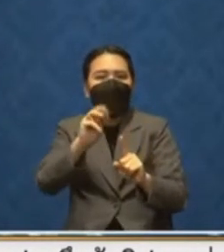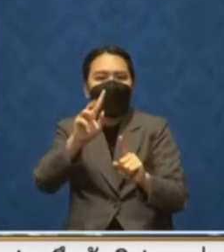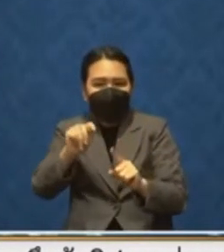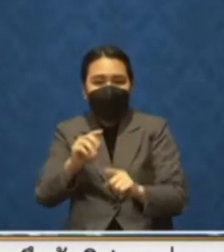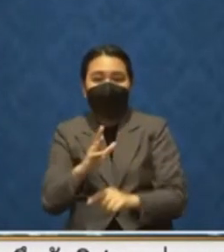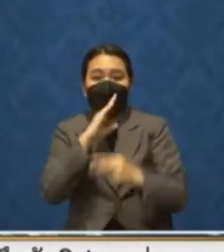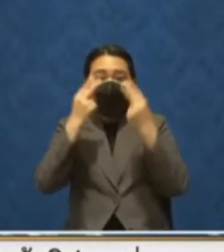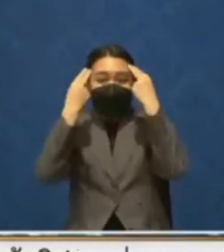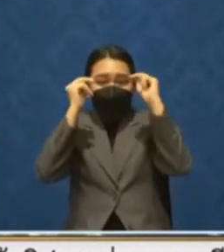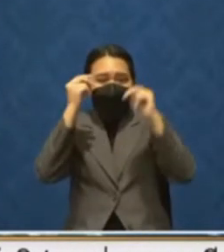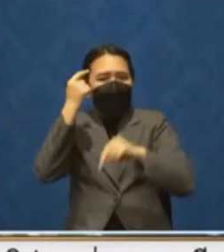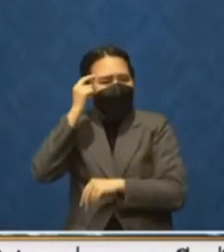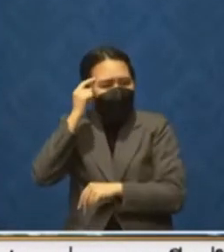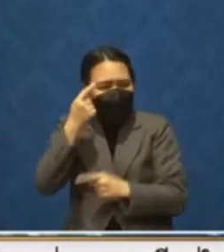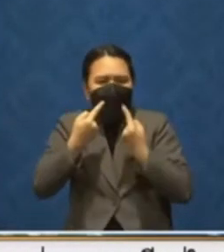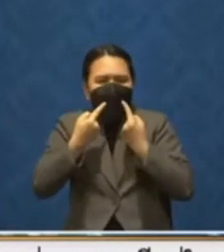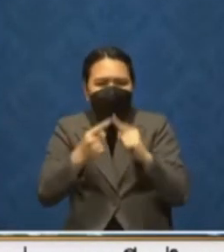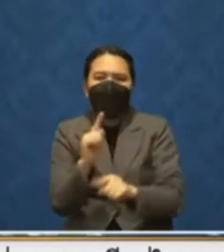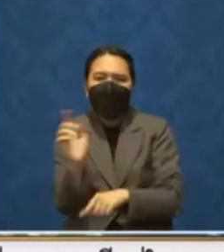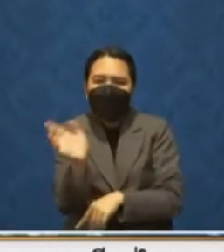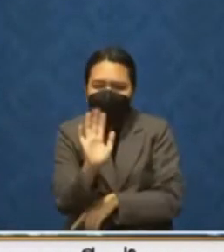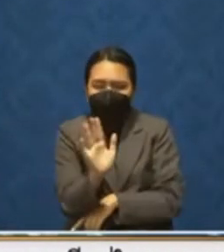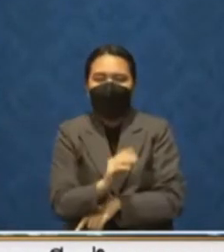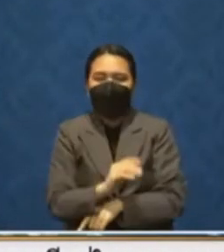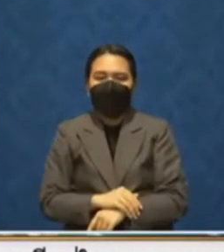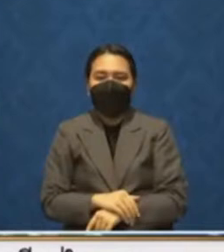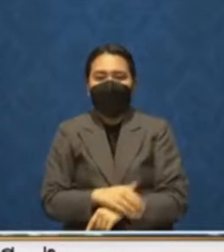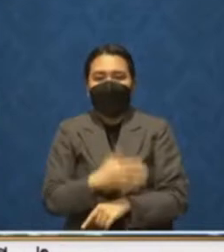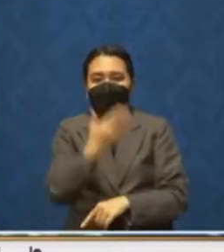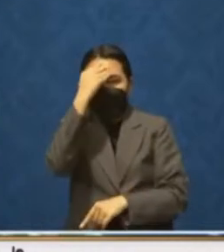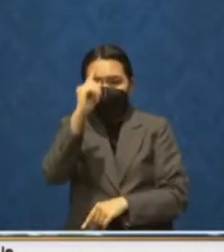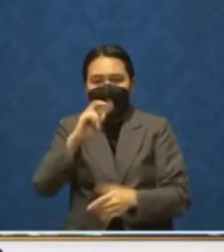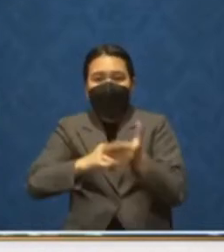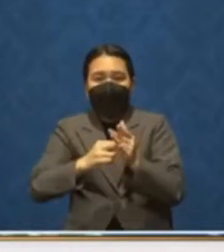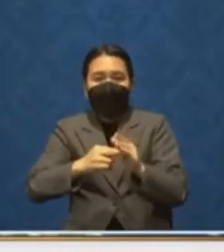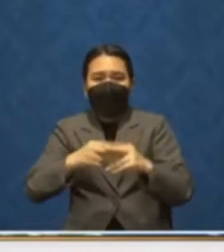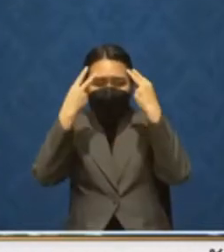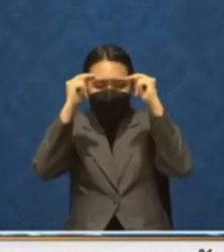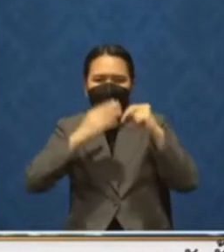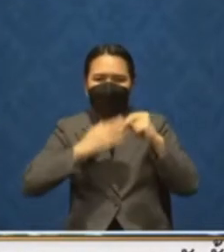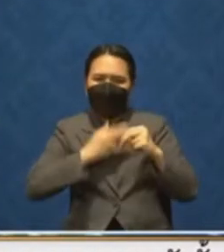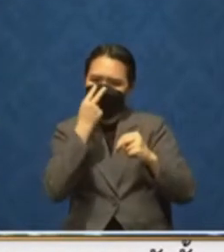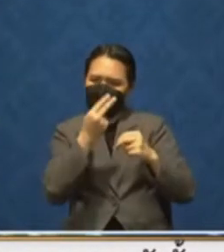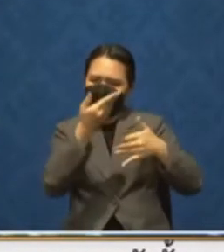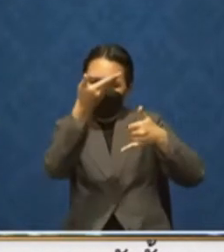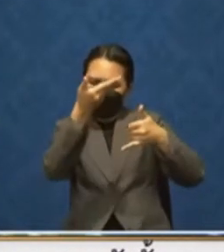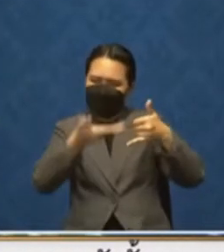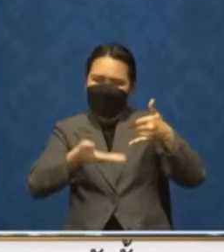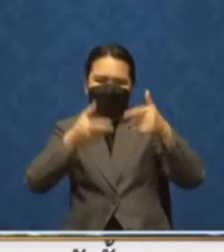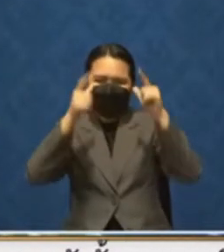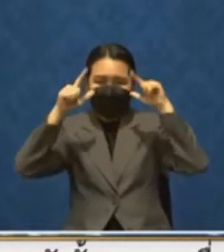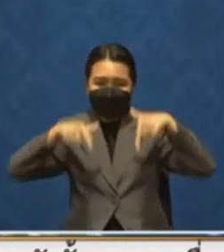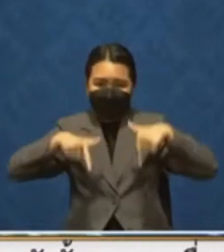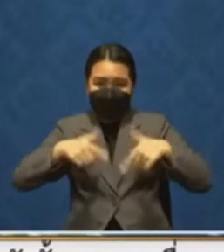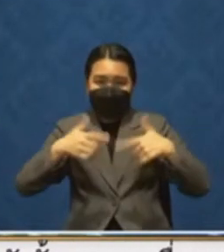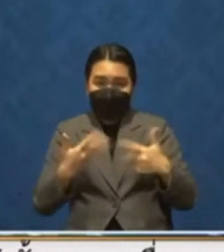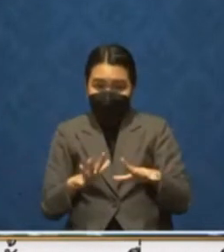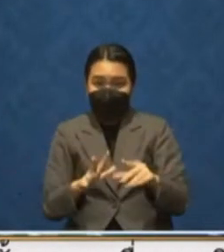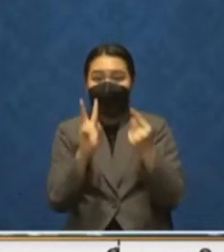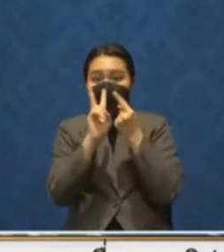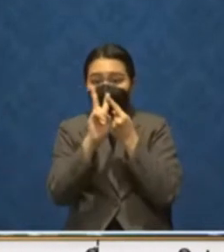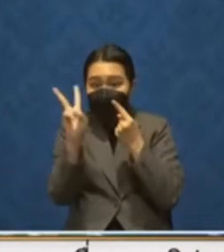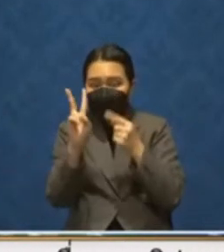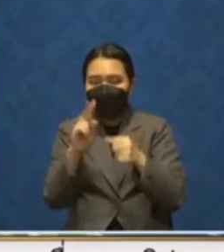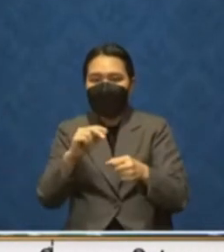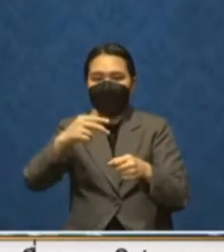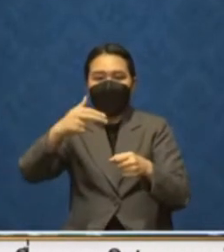เรื่องก็เป็นเสียงของอ่ะกลายเป็นนายกผมได้ค่าหัวเรื่องที่ 2ท่านบอกว่าพลังงานใน